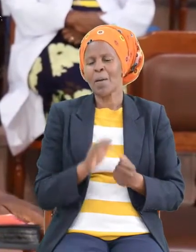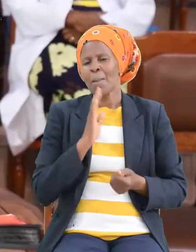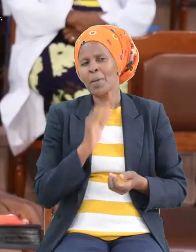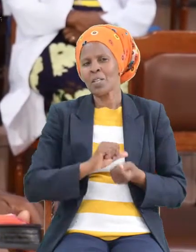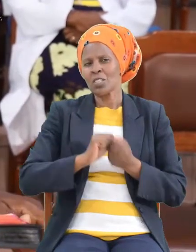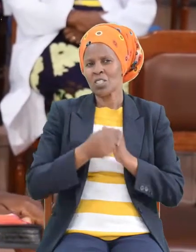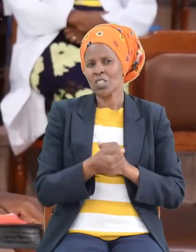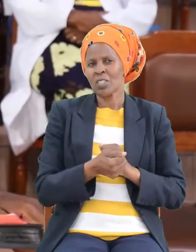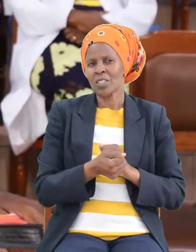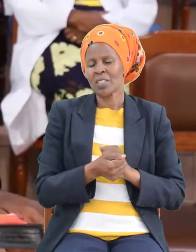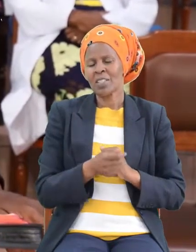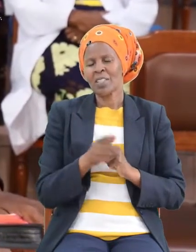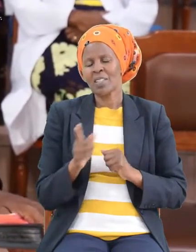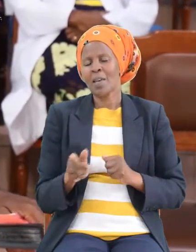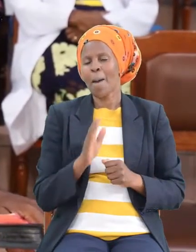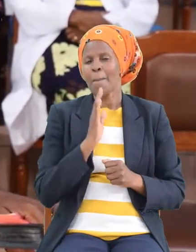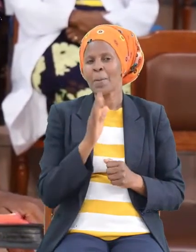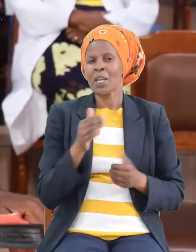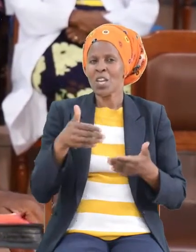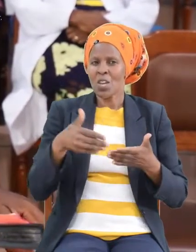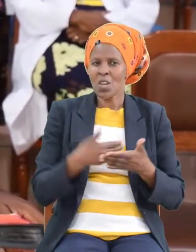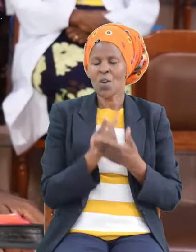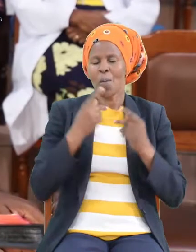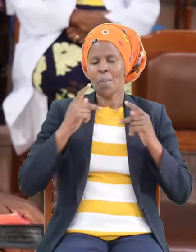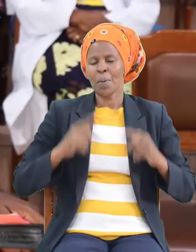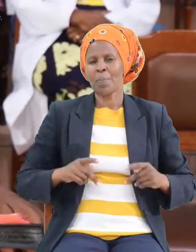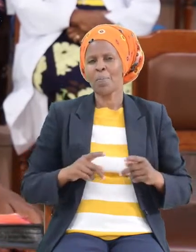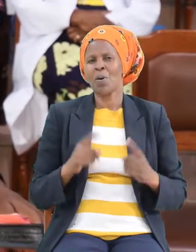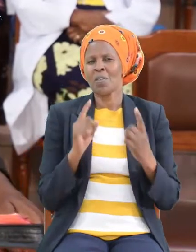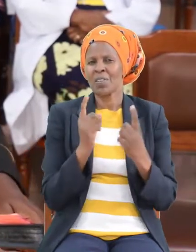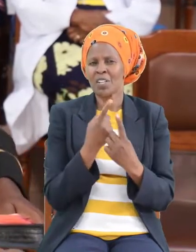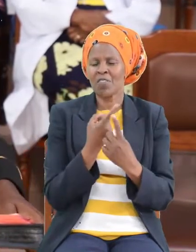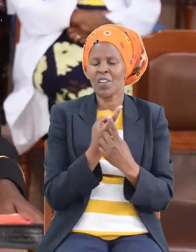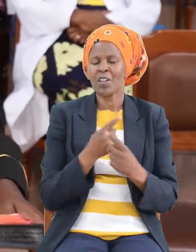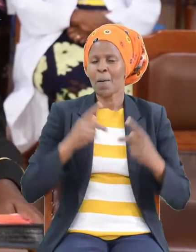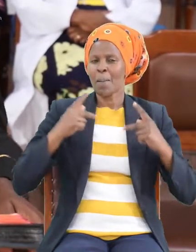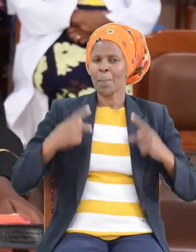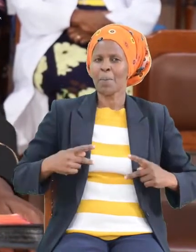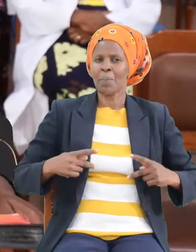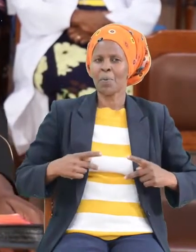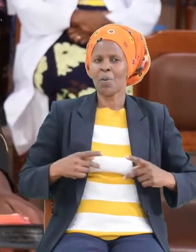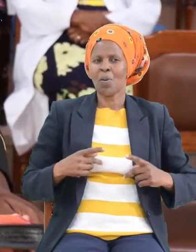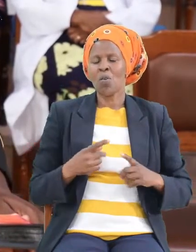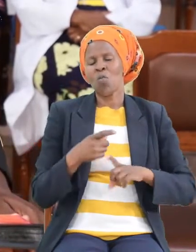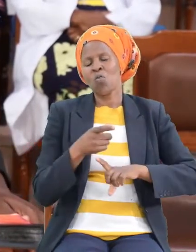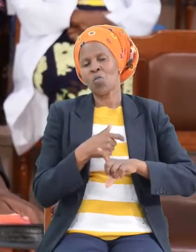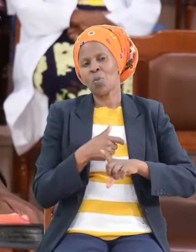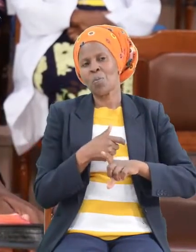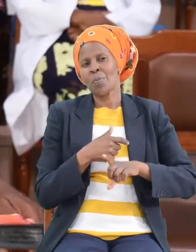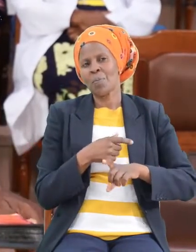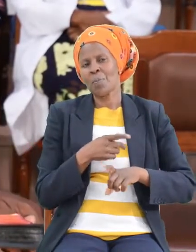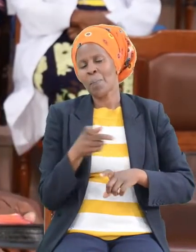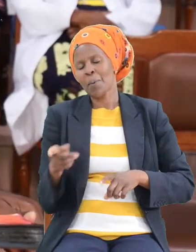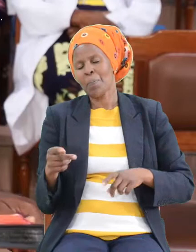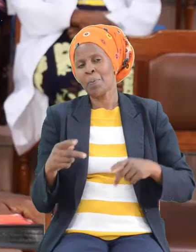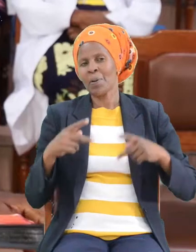watabadilishwa wawe watu wapya, wawe watu tofauti na wale walikuwa na kaa ama